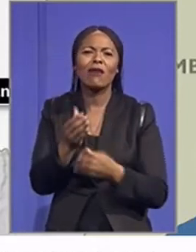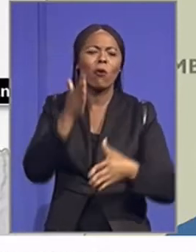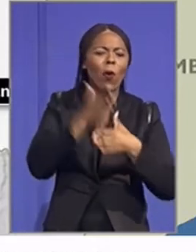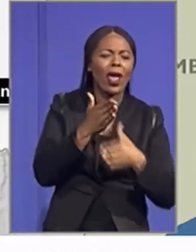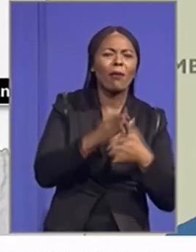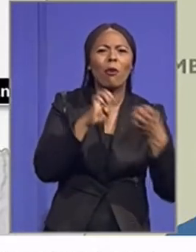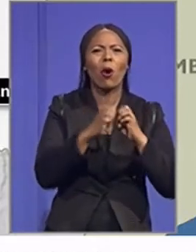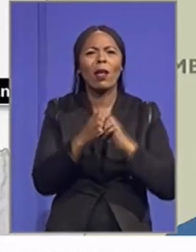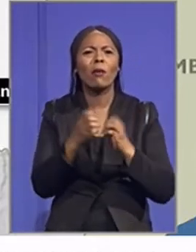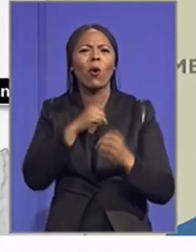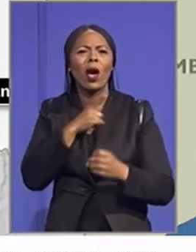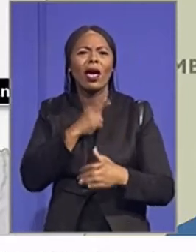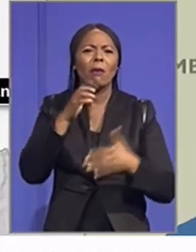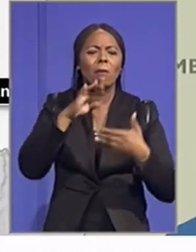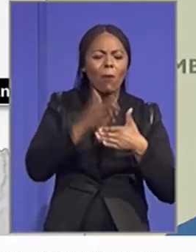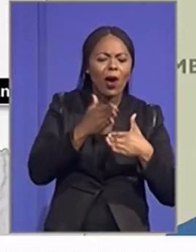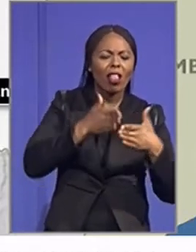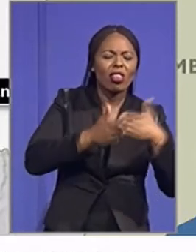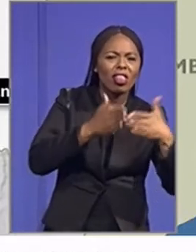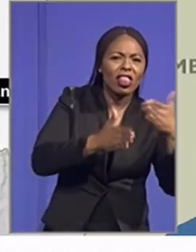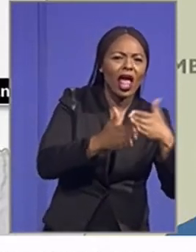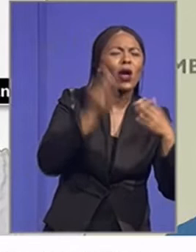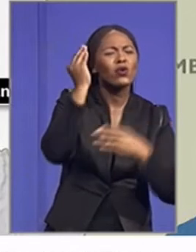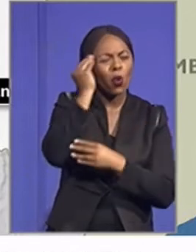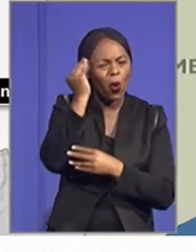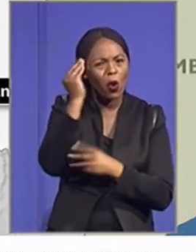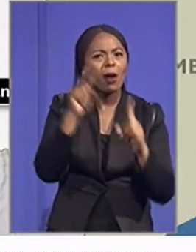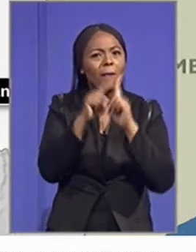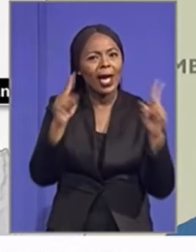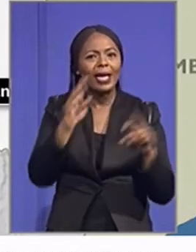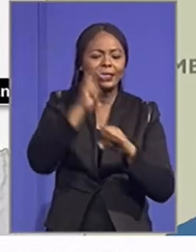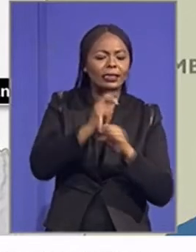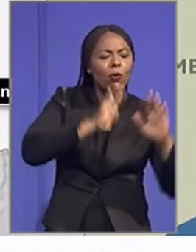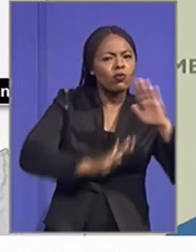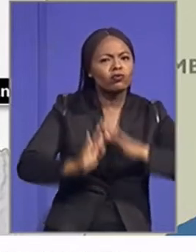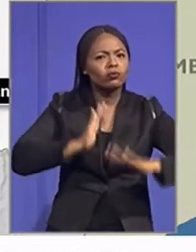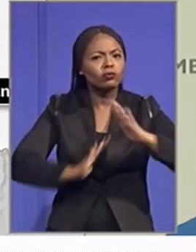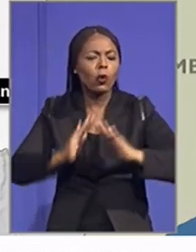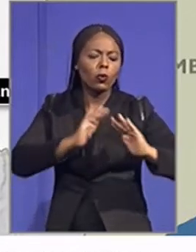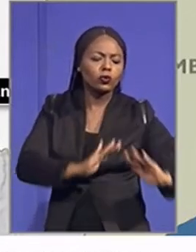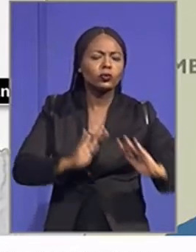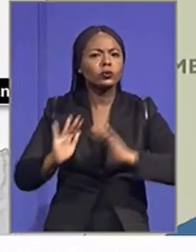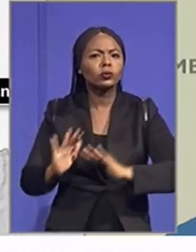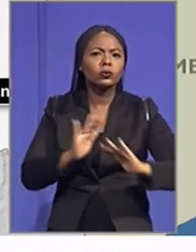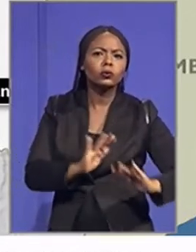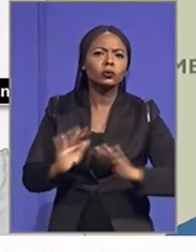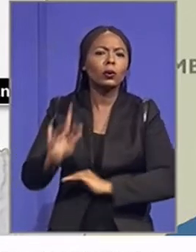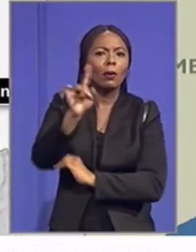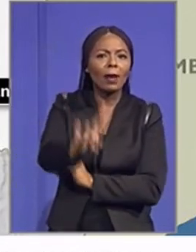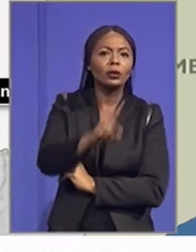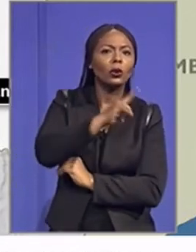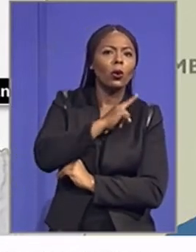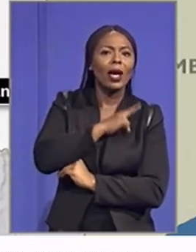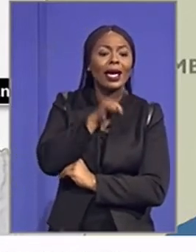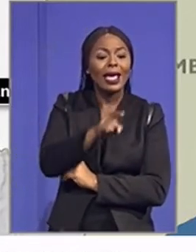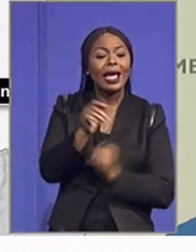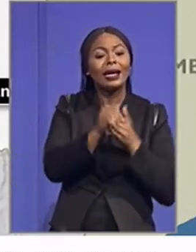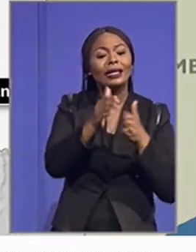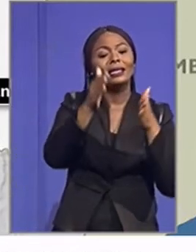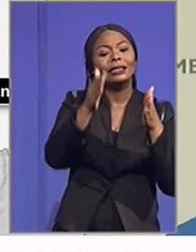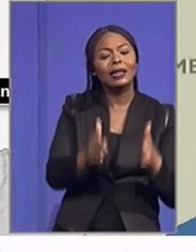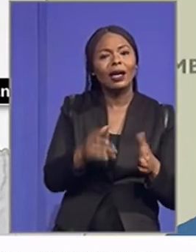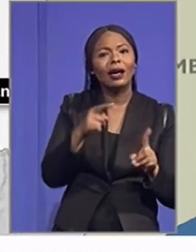jwalo ke dilo tse le hore batho ba lebane le tsona ha batho ba lebane le mathata a ho tlhokega haholo horeng baetapele ba sepolotiki